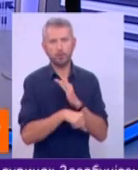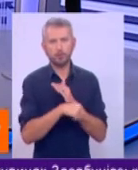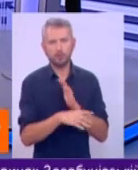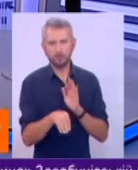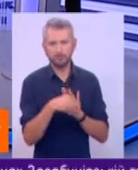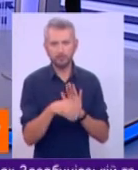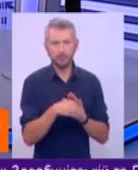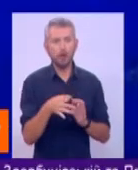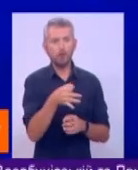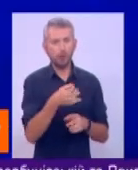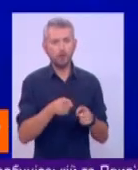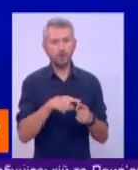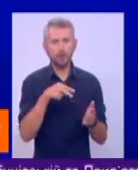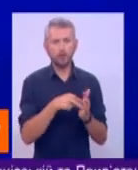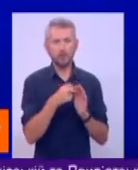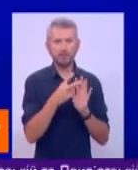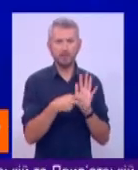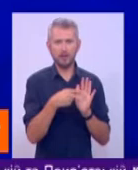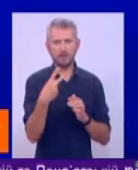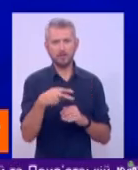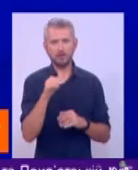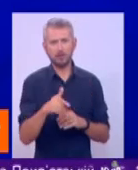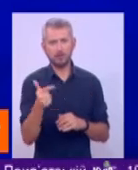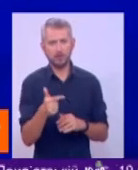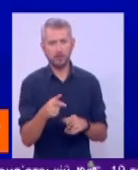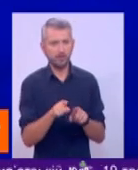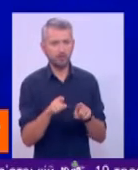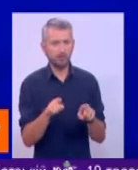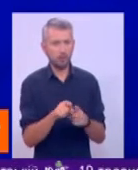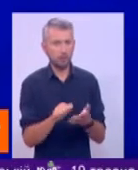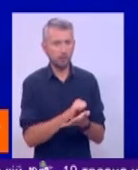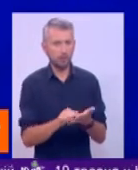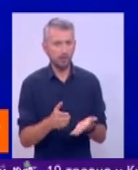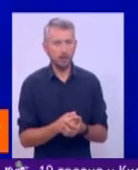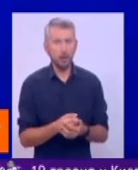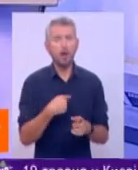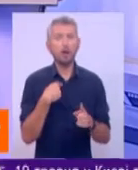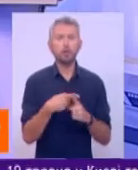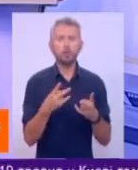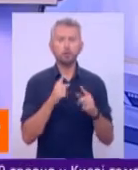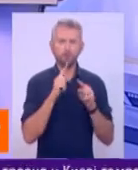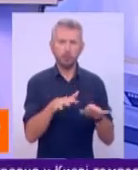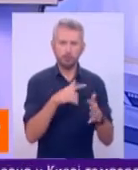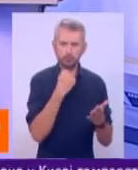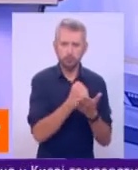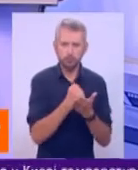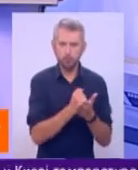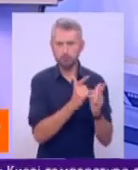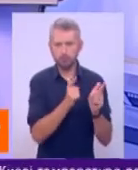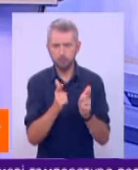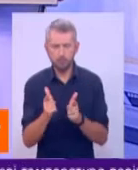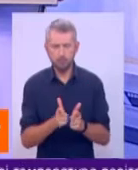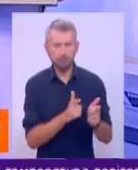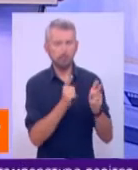що в області це стоїть 17-20 тисяч гривень, ті ж самі документи. Вот. Плюс пройти сесії, плюс пройти все погодження, плюс пройти все